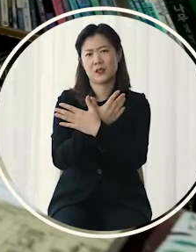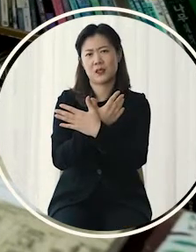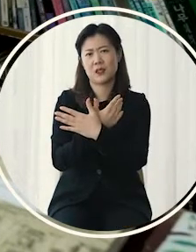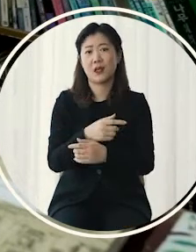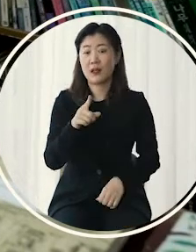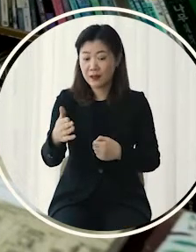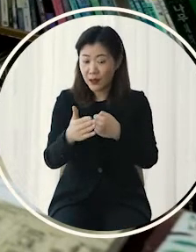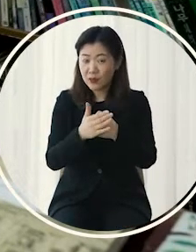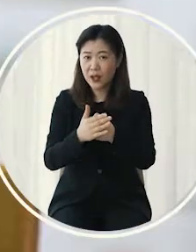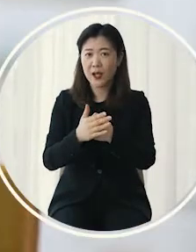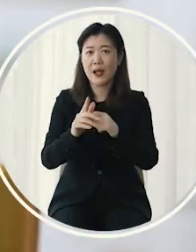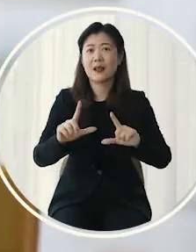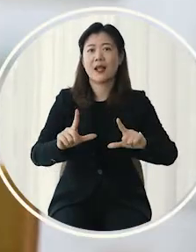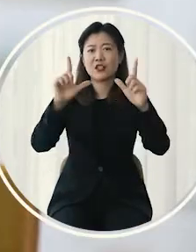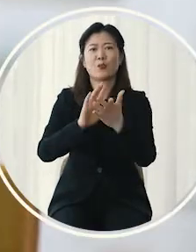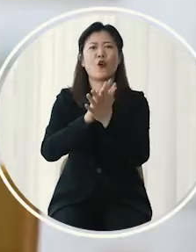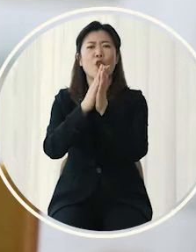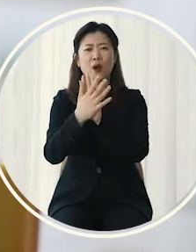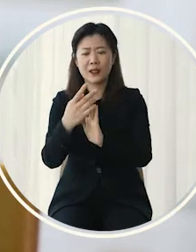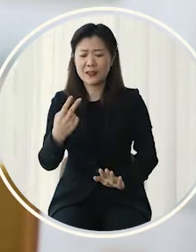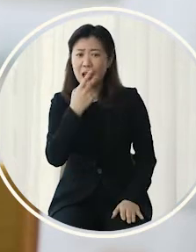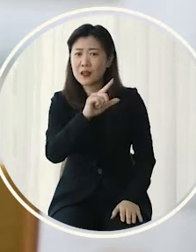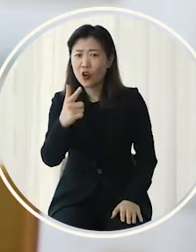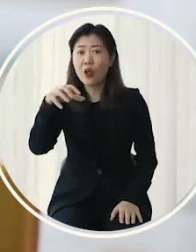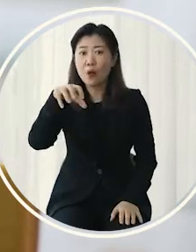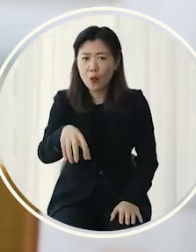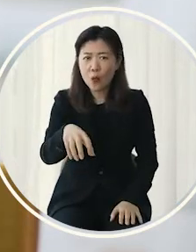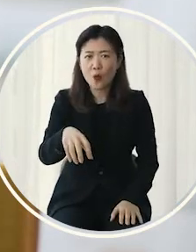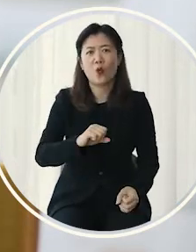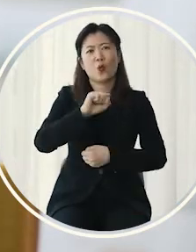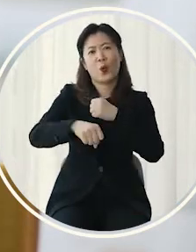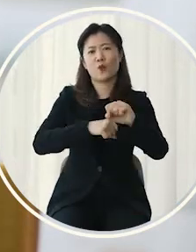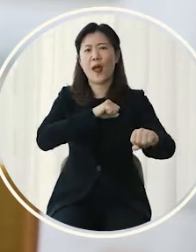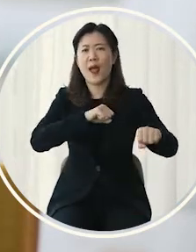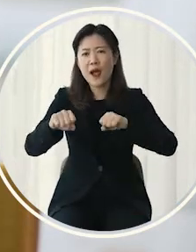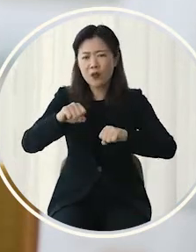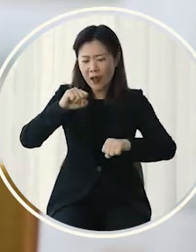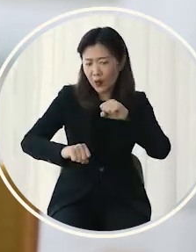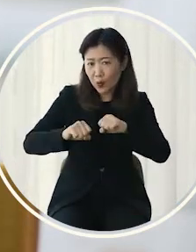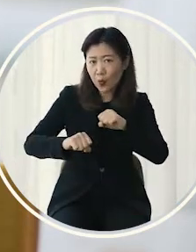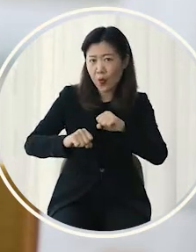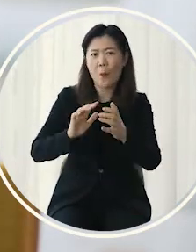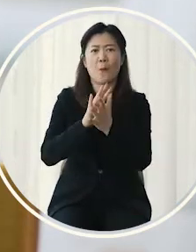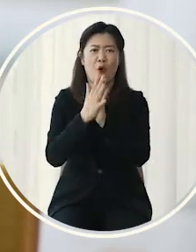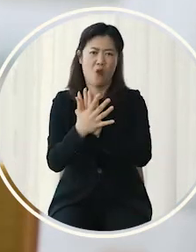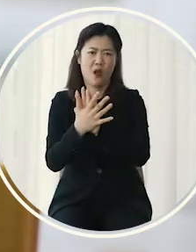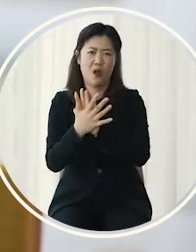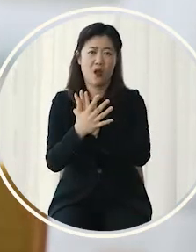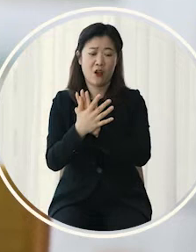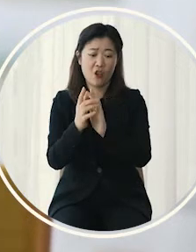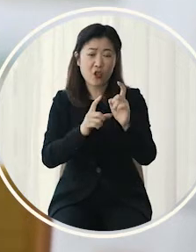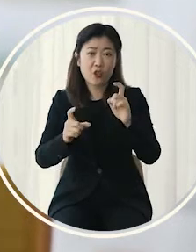네, 그렇기 때문에 기후변화가 이런 생태계나 그런 동물들의 행동 생태에도 변화를 주고 있고, 이게